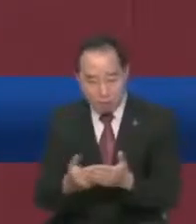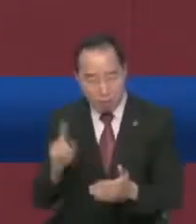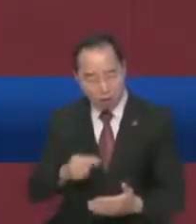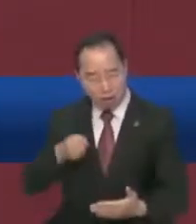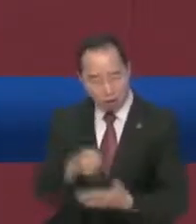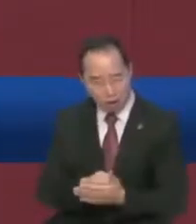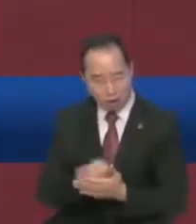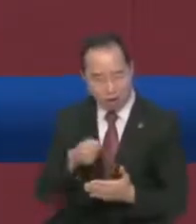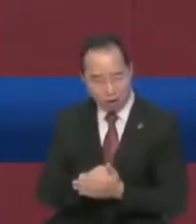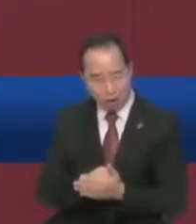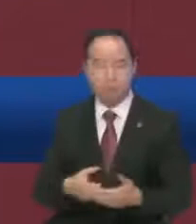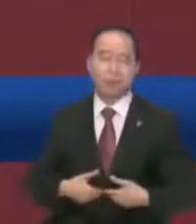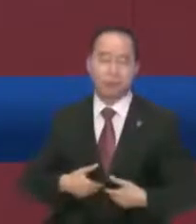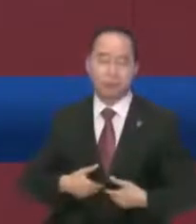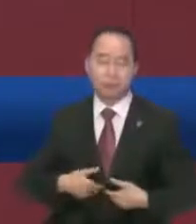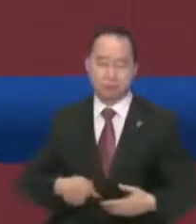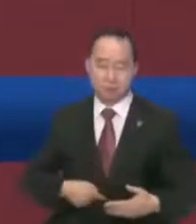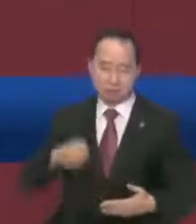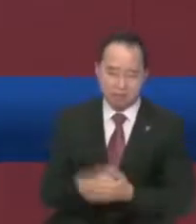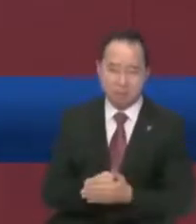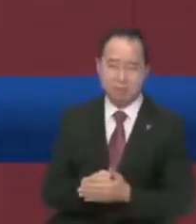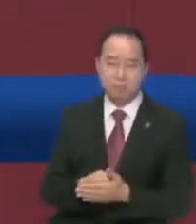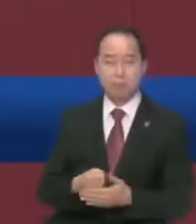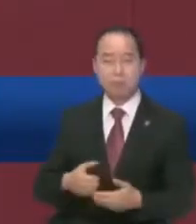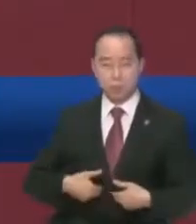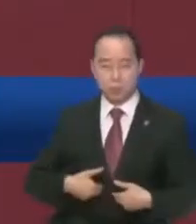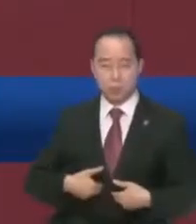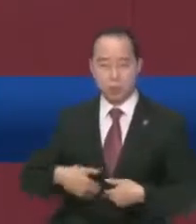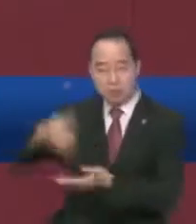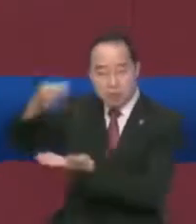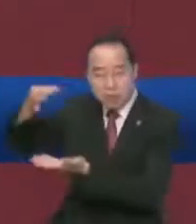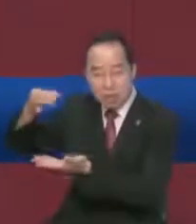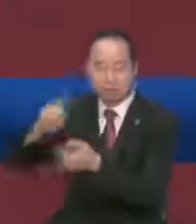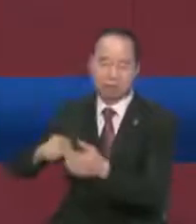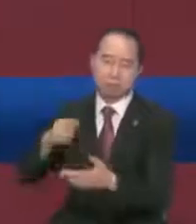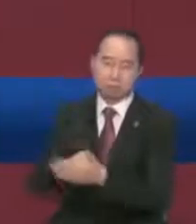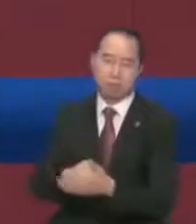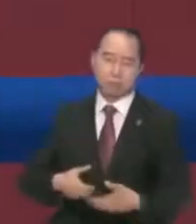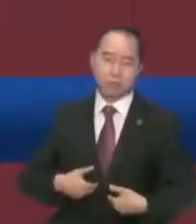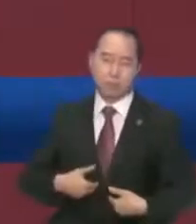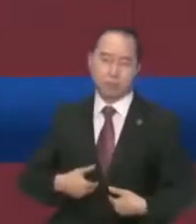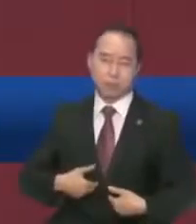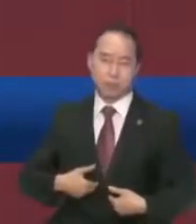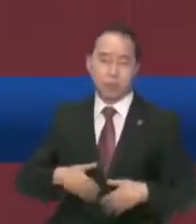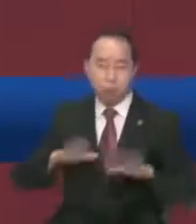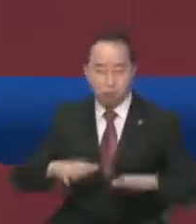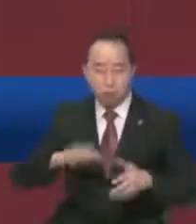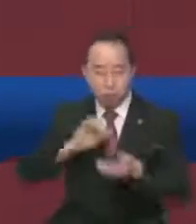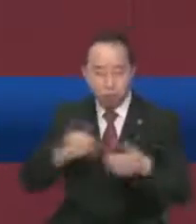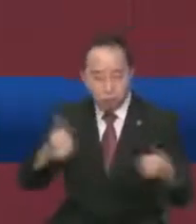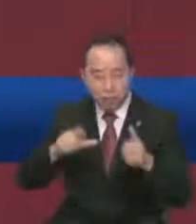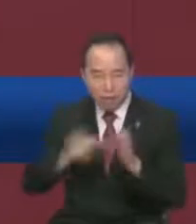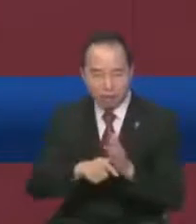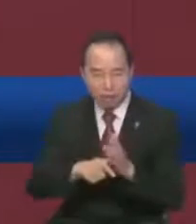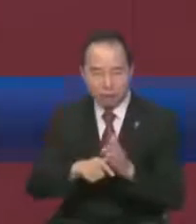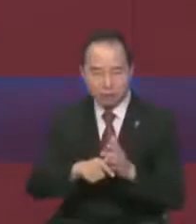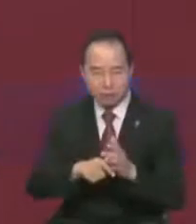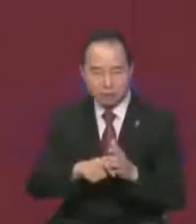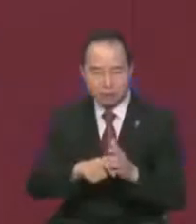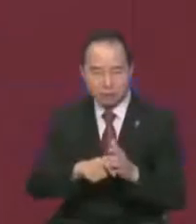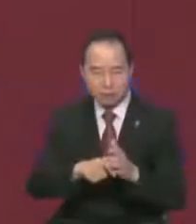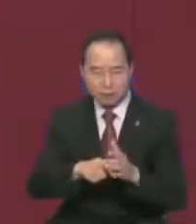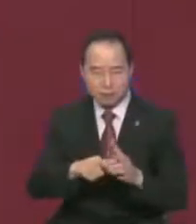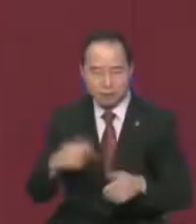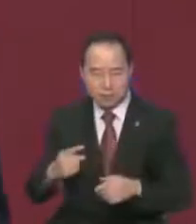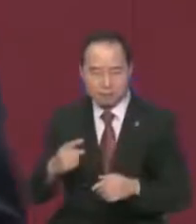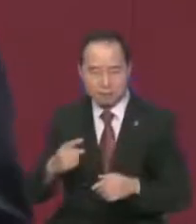정책과 재정의 선택에서 우리가 결단해야 합니다. 이번 정기국회에서 결단해 주시기를 의원님 여러분께